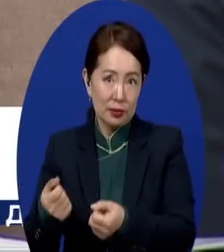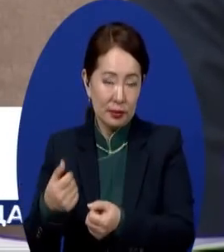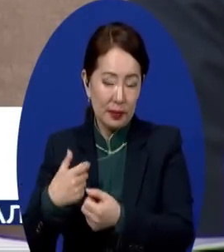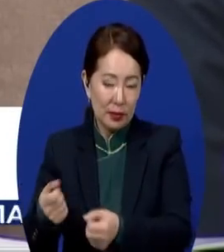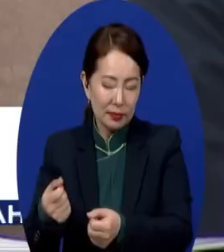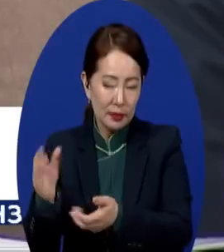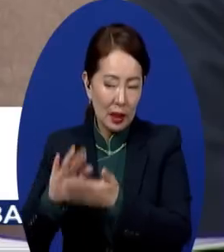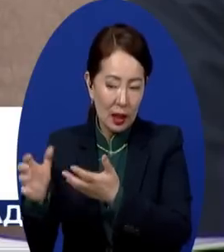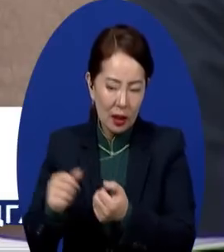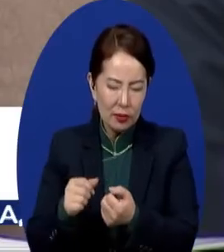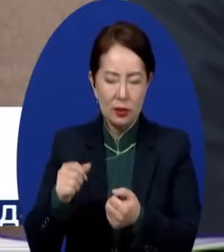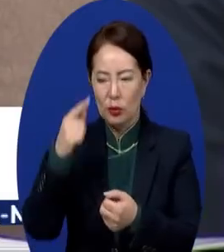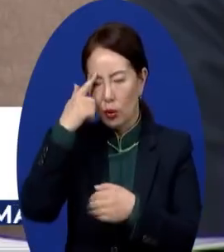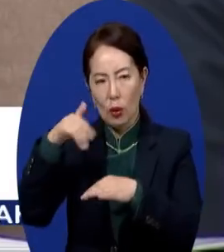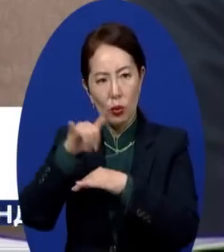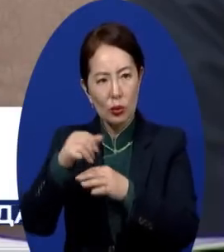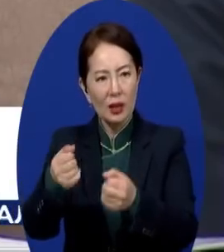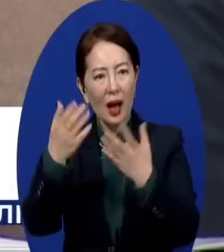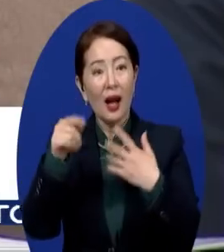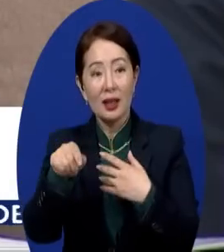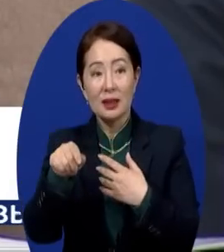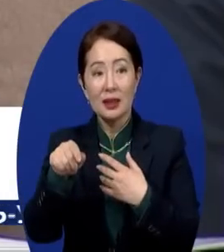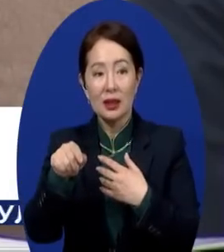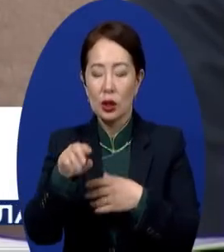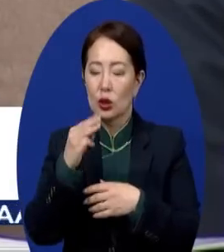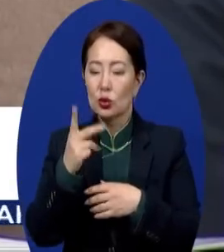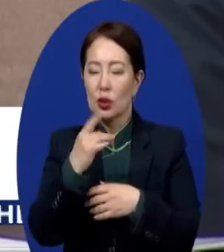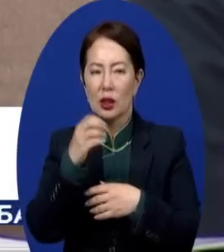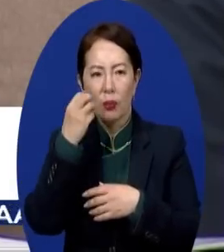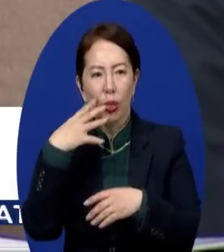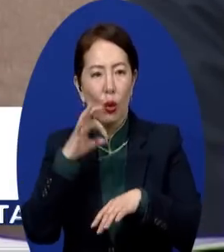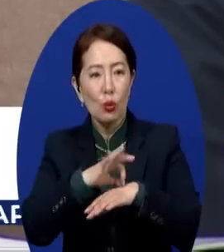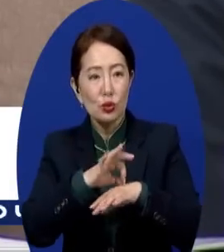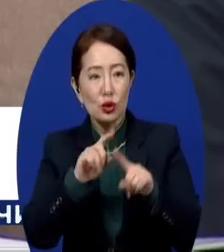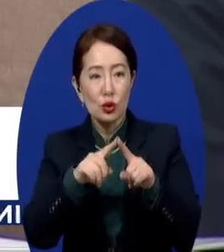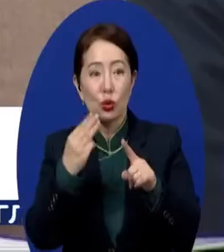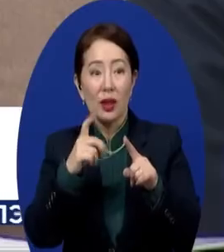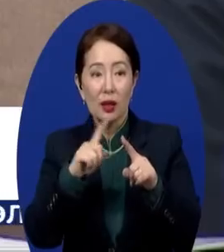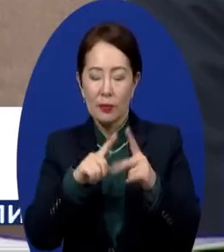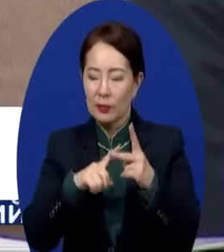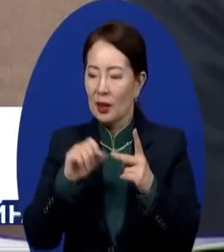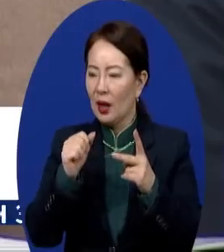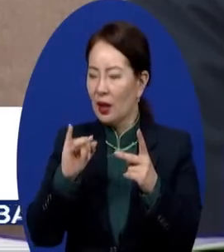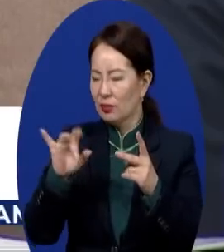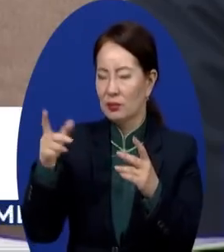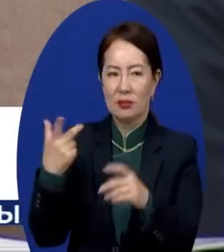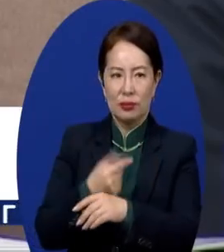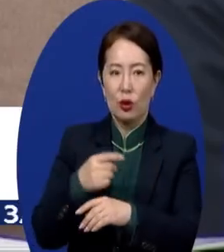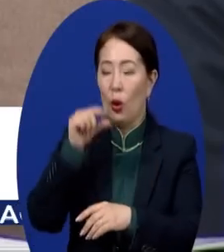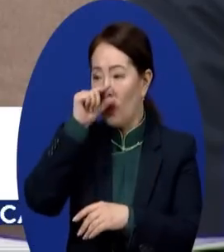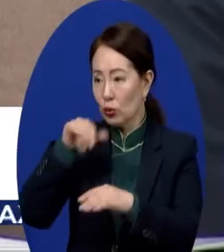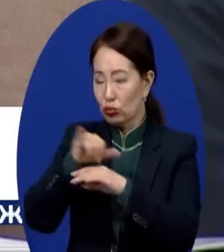хүлэн зөвшөөрөгдсөн буюу Монгол улсад дэгдсэн нөгөө шүлхий өвчний АО хэвшлийн тосон сурт вакциныг л бид нар Оросын улбаны